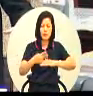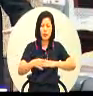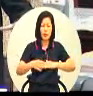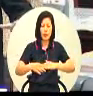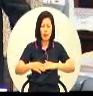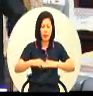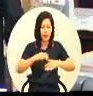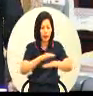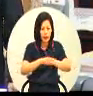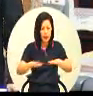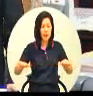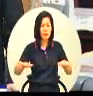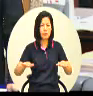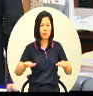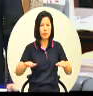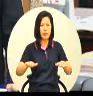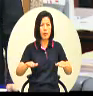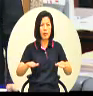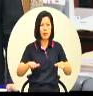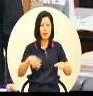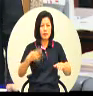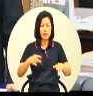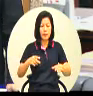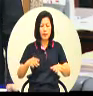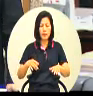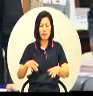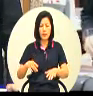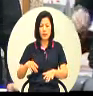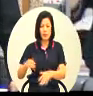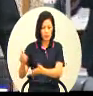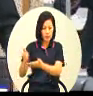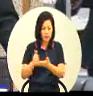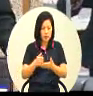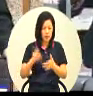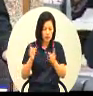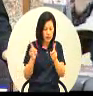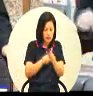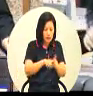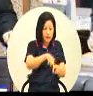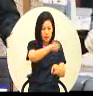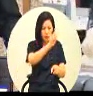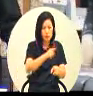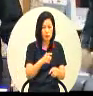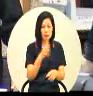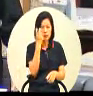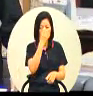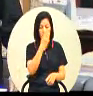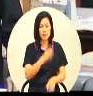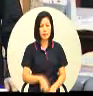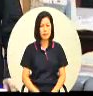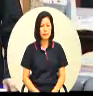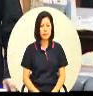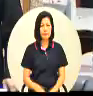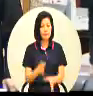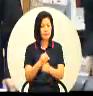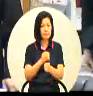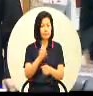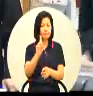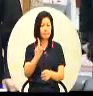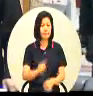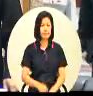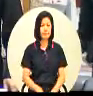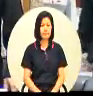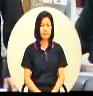安全啦吼。和机关来现场搁来勘察一下啦。 局长，多久以内要去会勘？